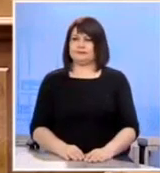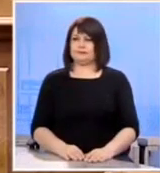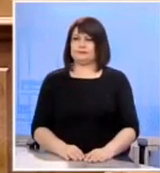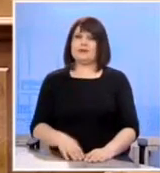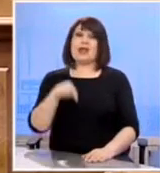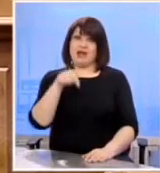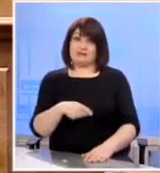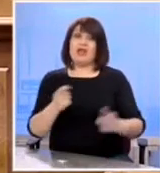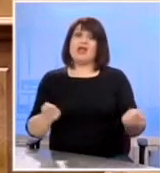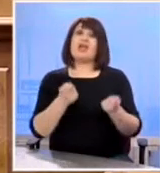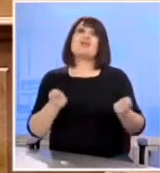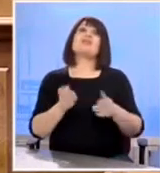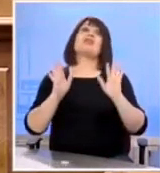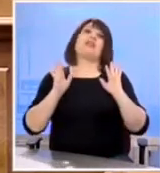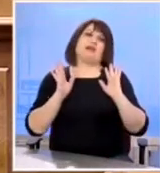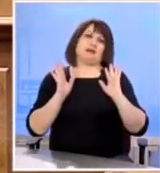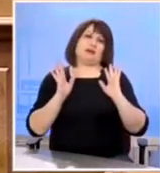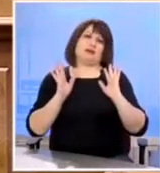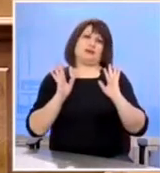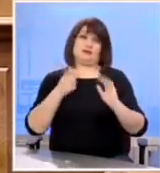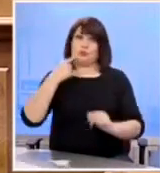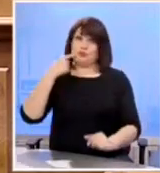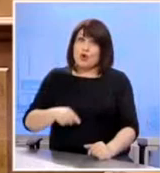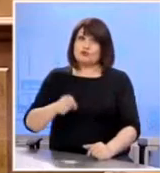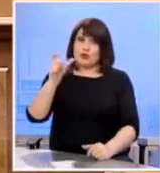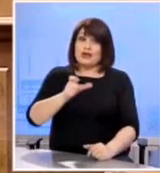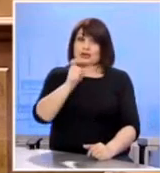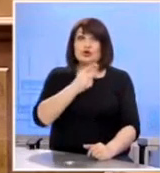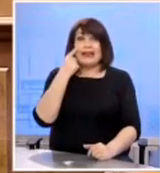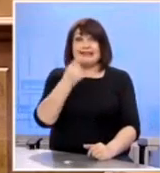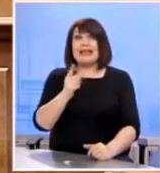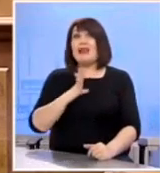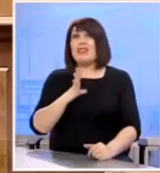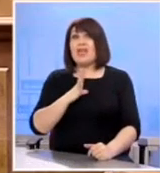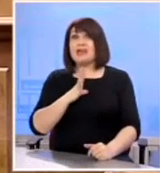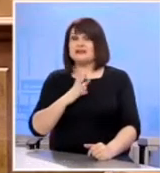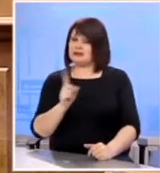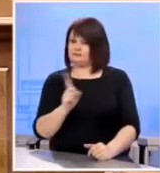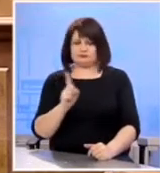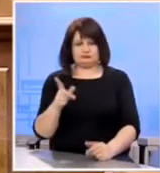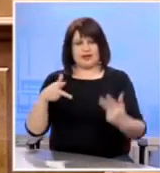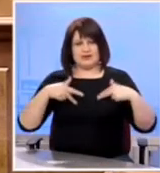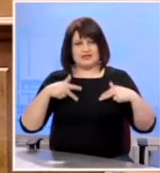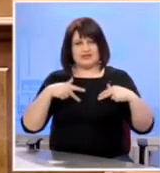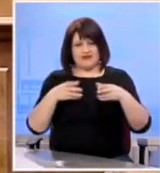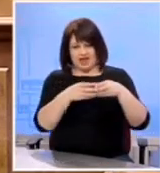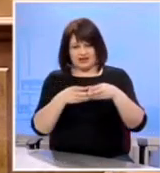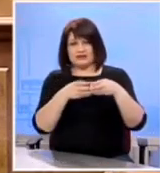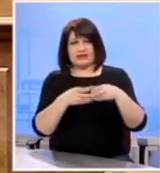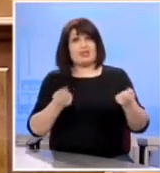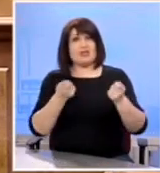τα δει ο τηλεθεατής, δεν θα τον προσβάλλει τον τηλεθεατή αυτή η κυβέρνηση και αυτή η κοινοβουλευτική